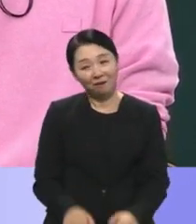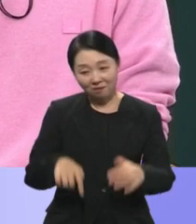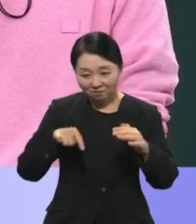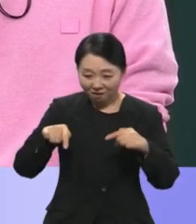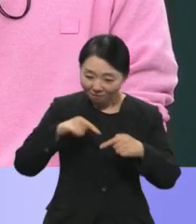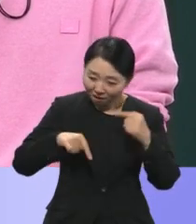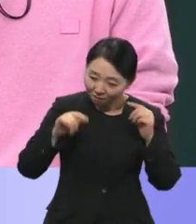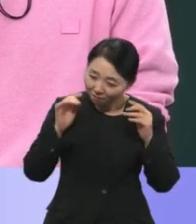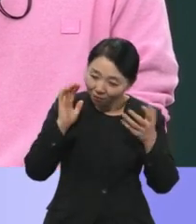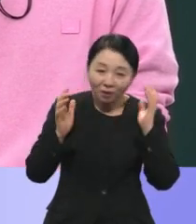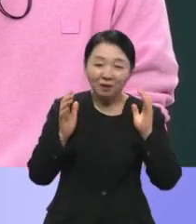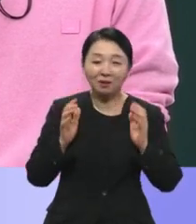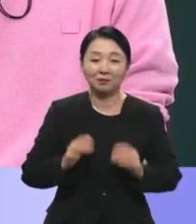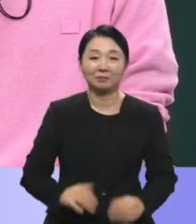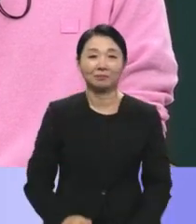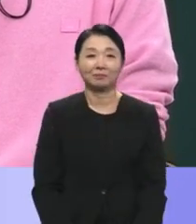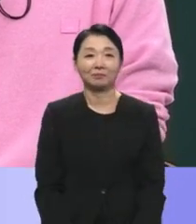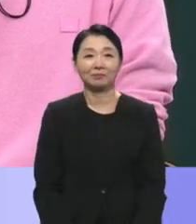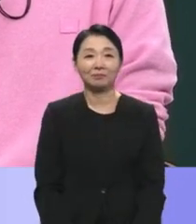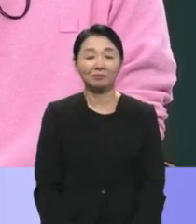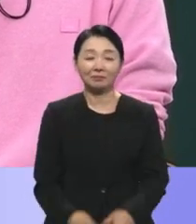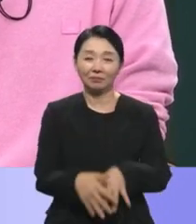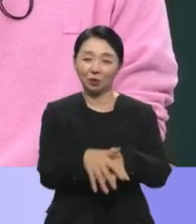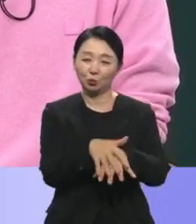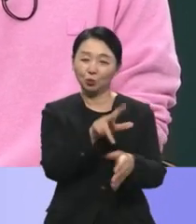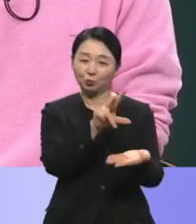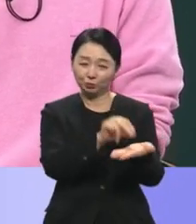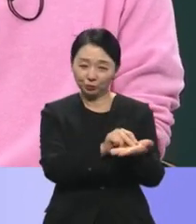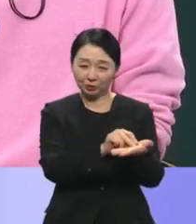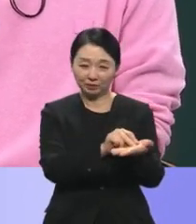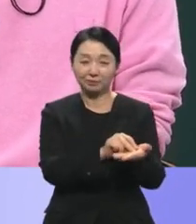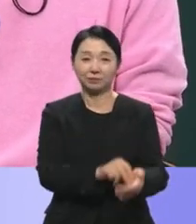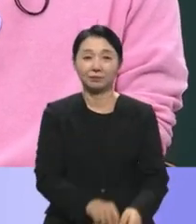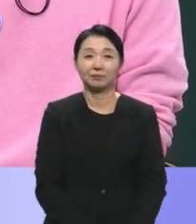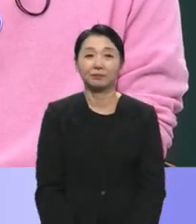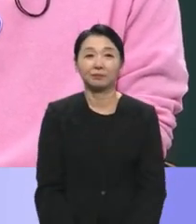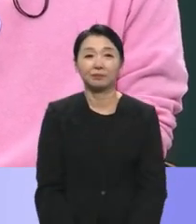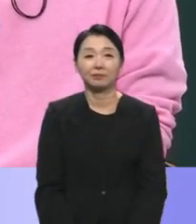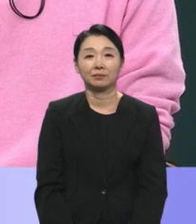또 숨어있는 그런 상황이군요 구조적인 문제가 있는 거 같아요